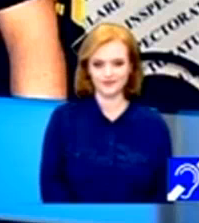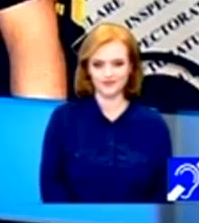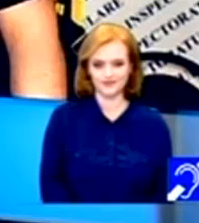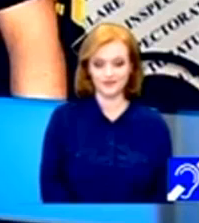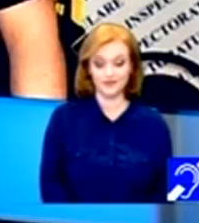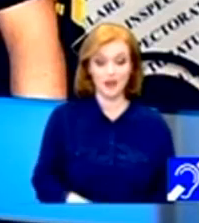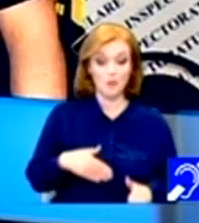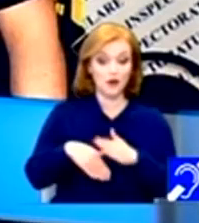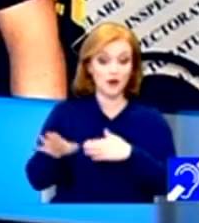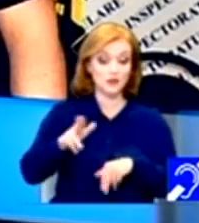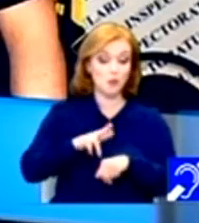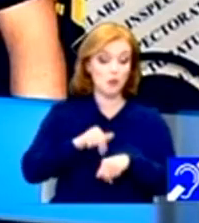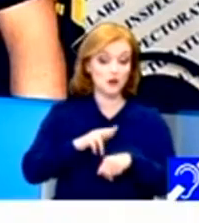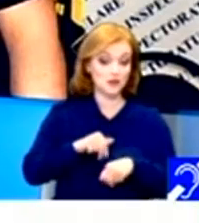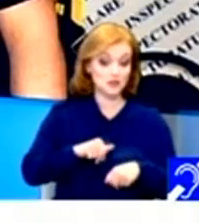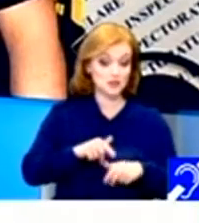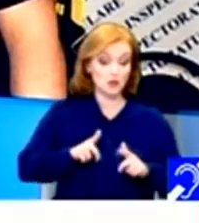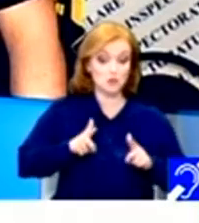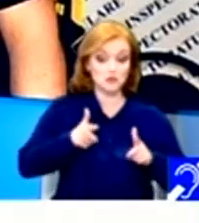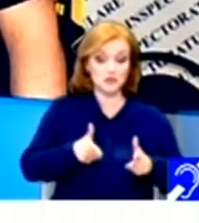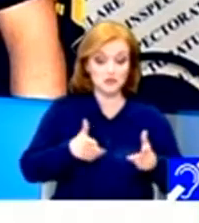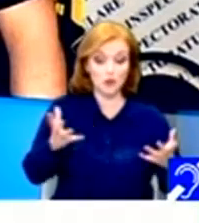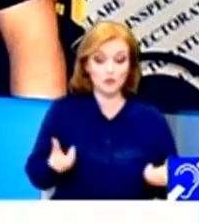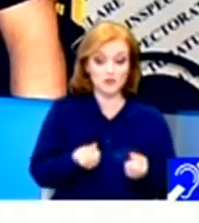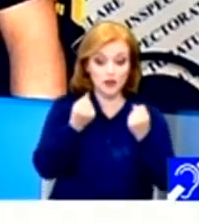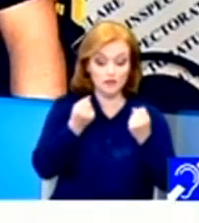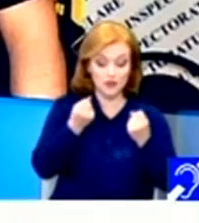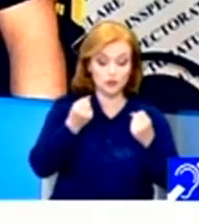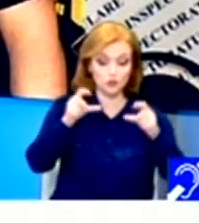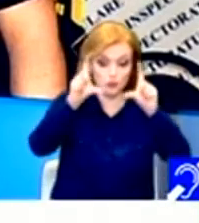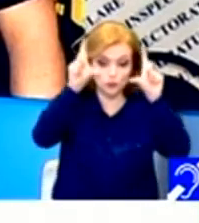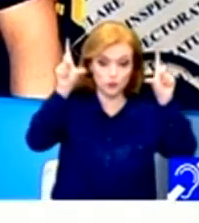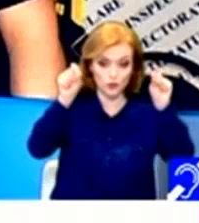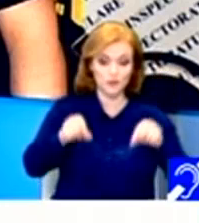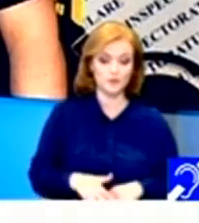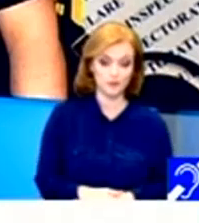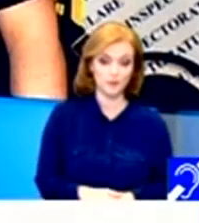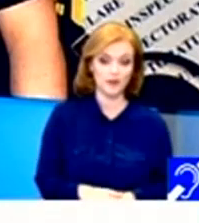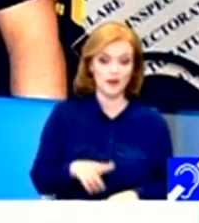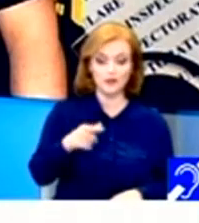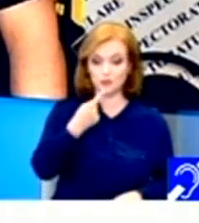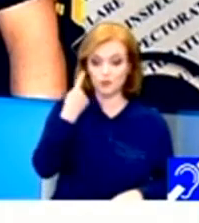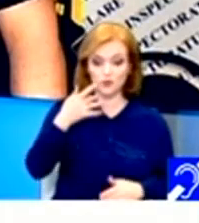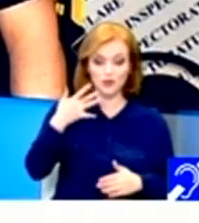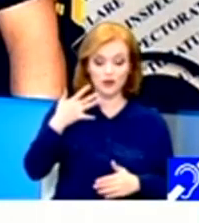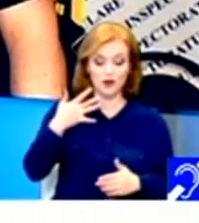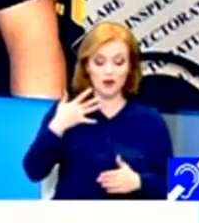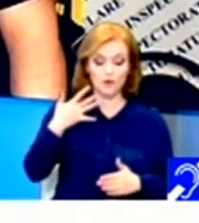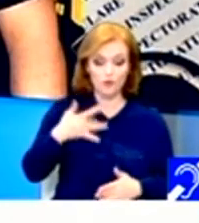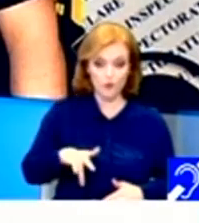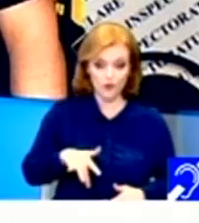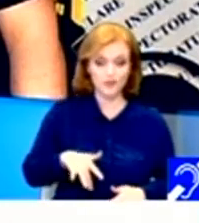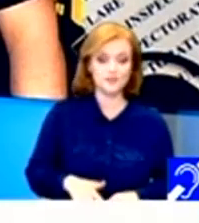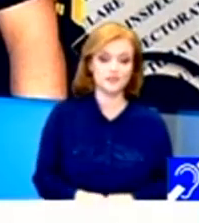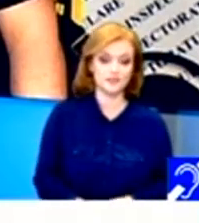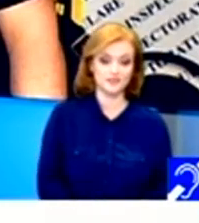A plecat din poliție, dar s-a angajat la Salvatori. Vorbim despre fostul șef al Inspectoratului Național de Patrulare, care a demisionat din această funcție în vara